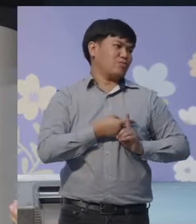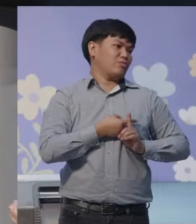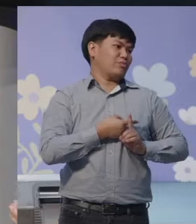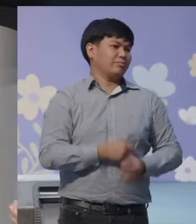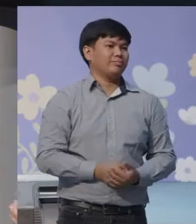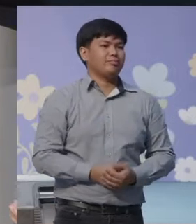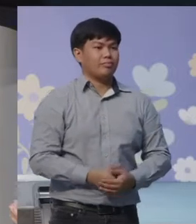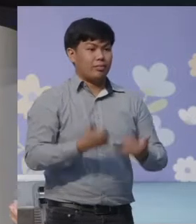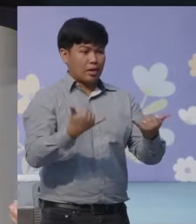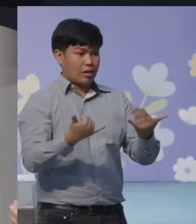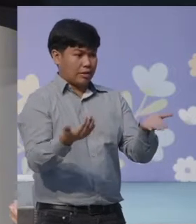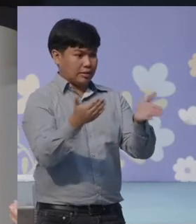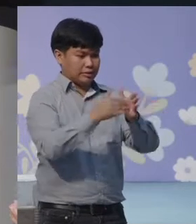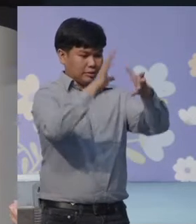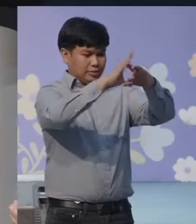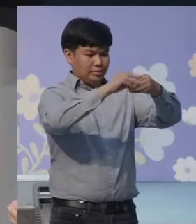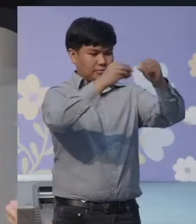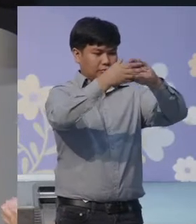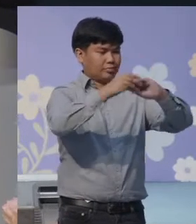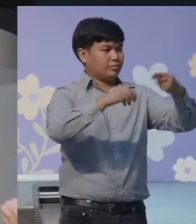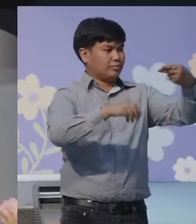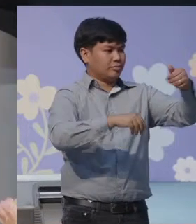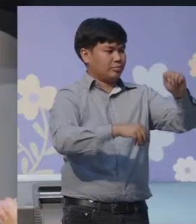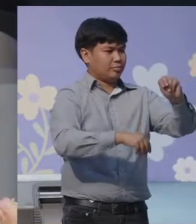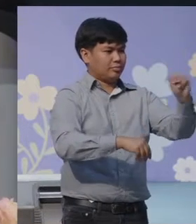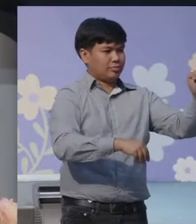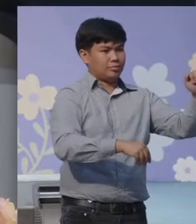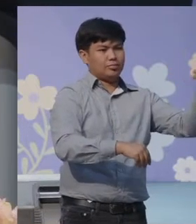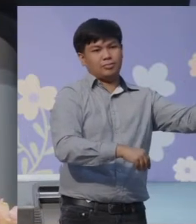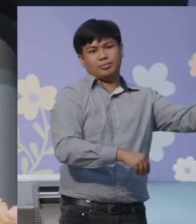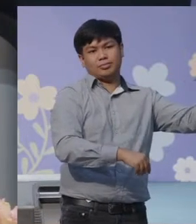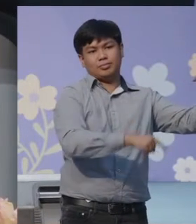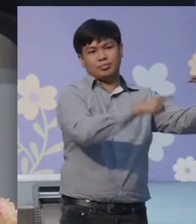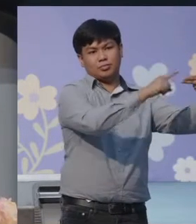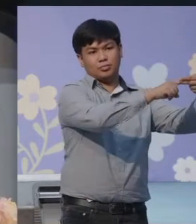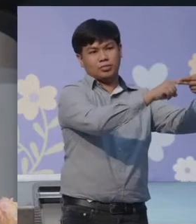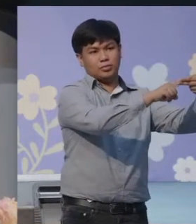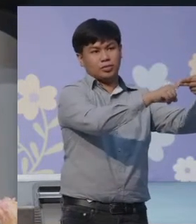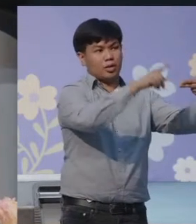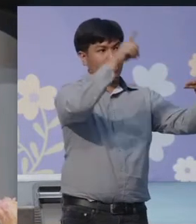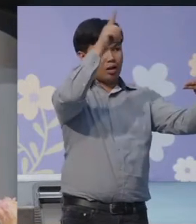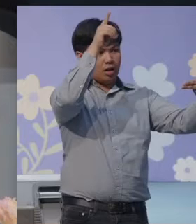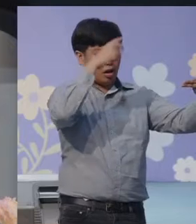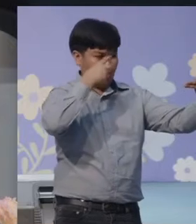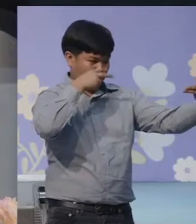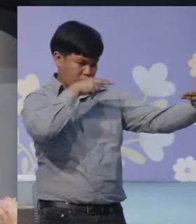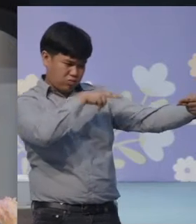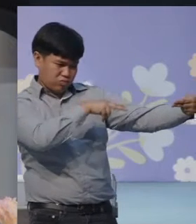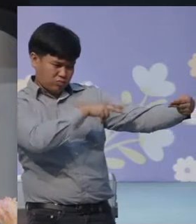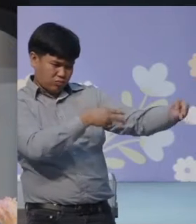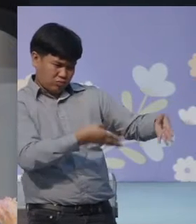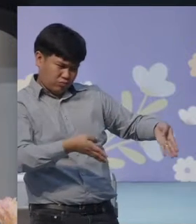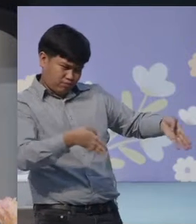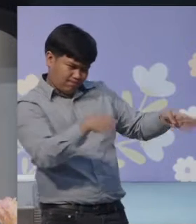Hana. Merong ginagawa ang Panginoon, ang makapangyarihang Panginoon.